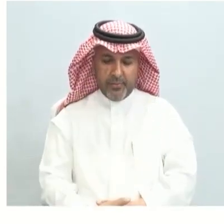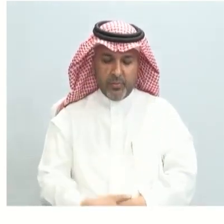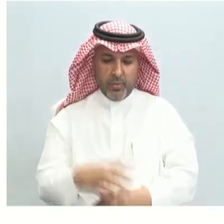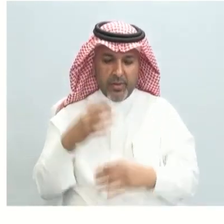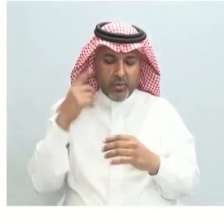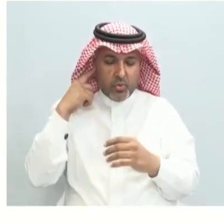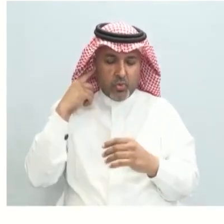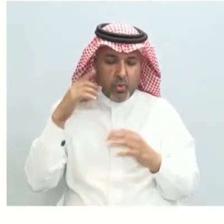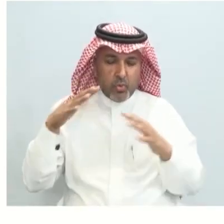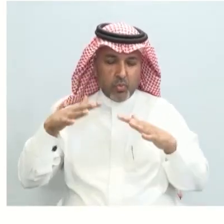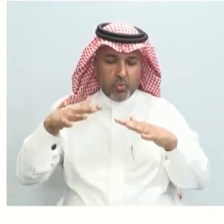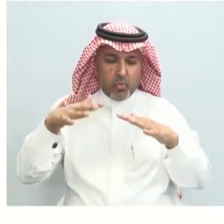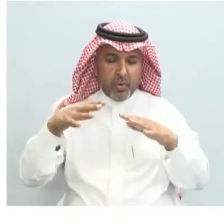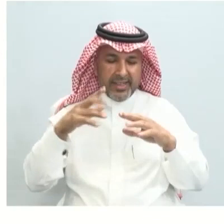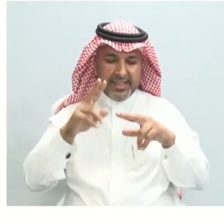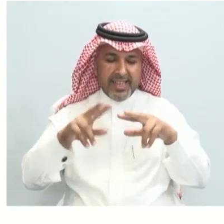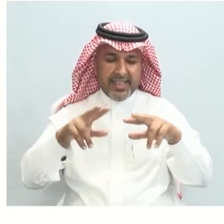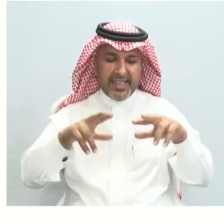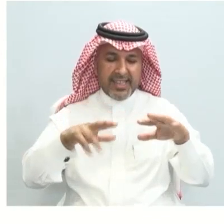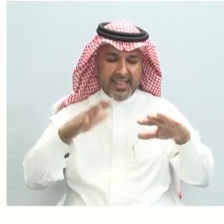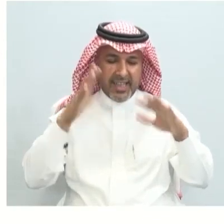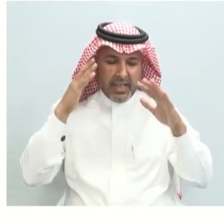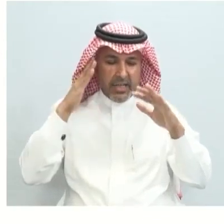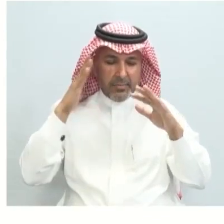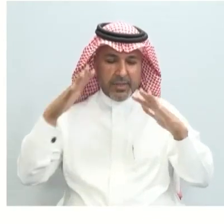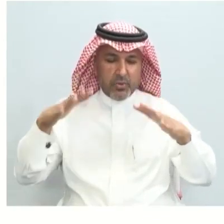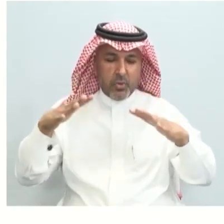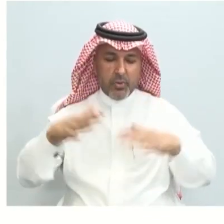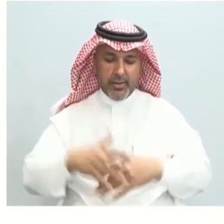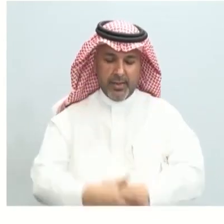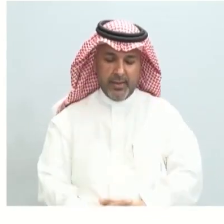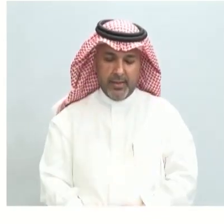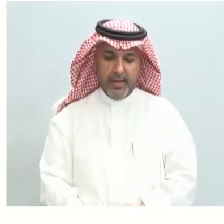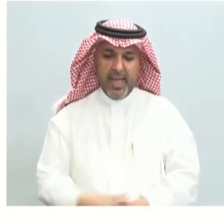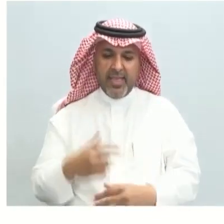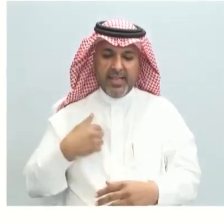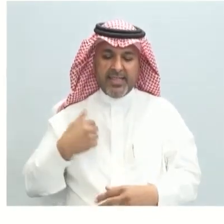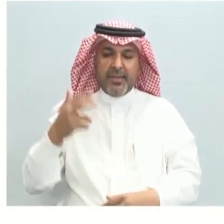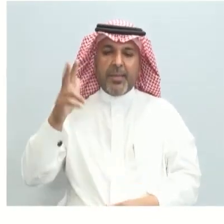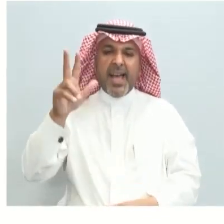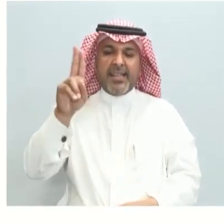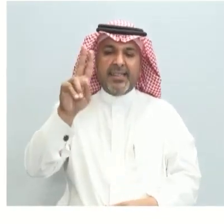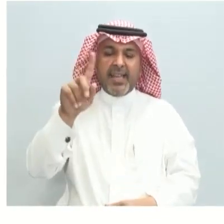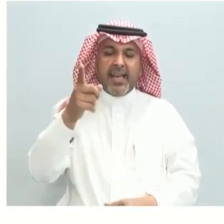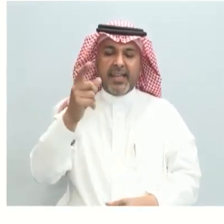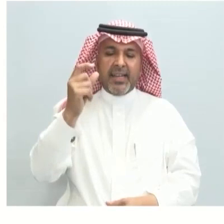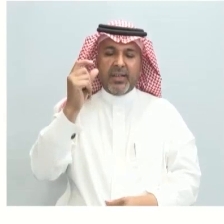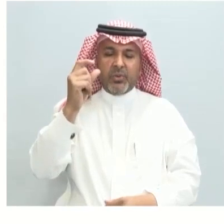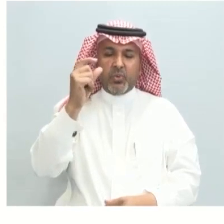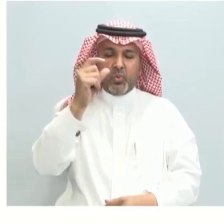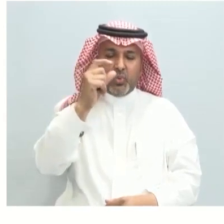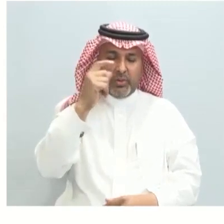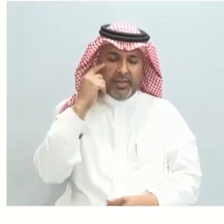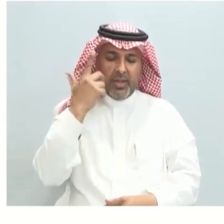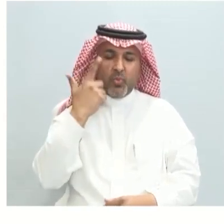عادةً باستعمال التردد. باستعمال التردد. إذاً التردد دائماً هو يصف هذه الأمواج.